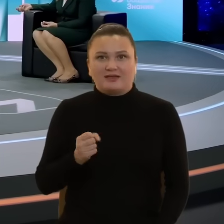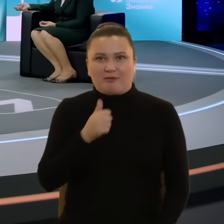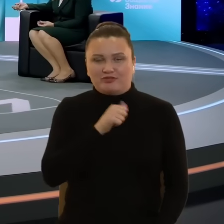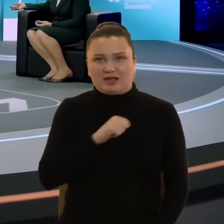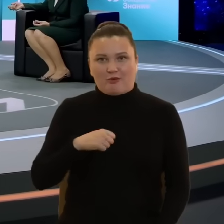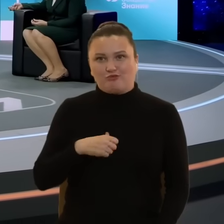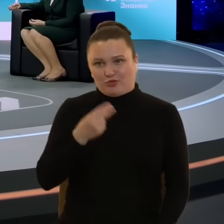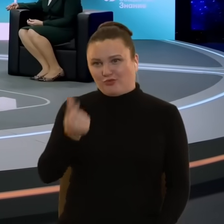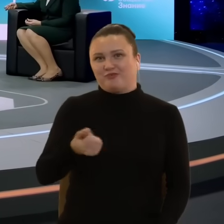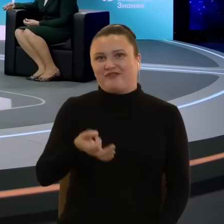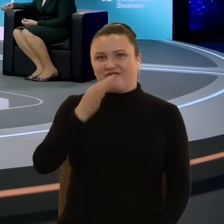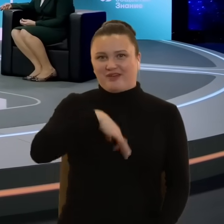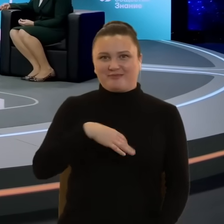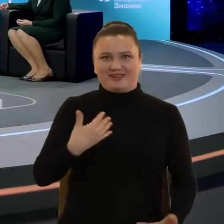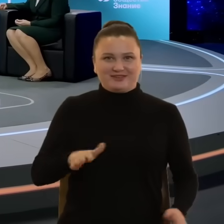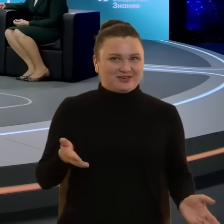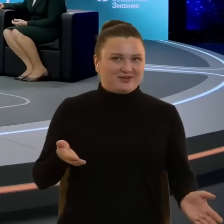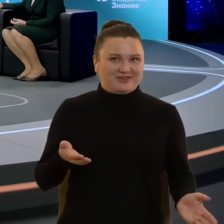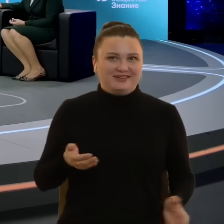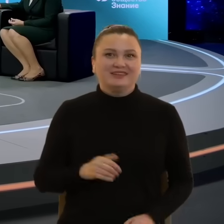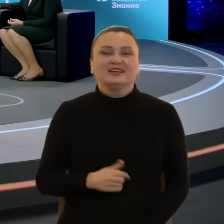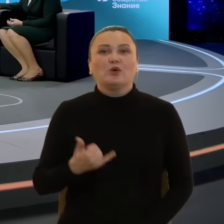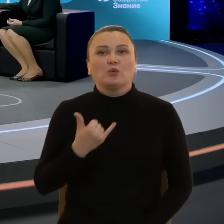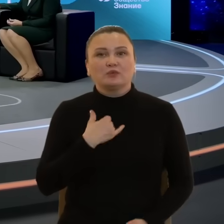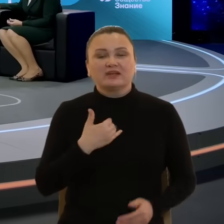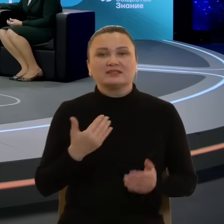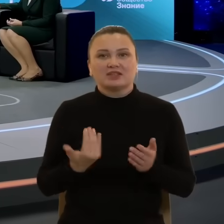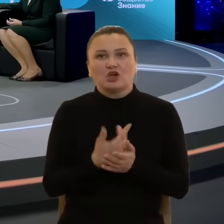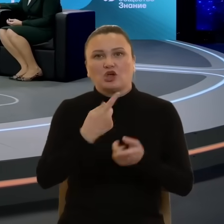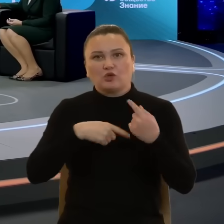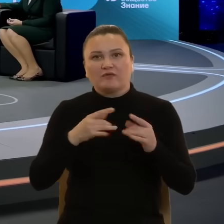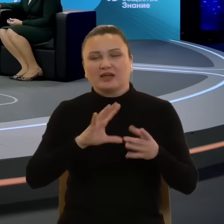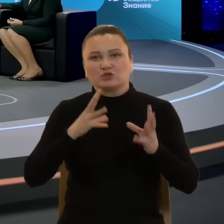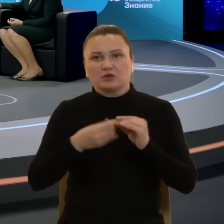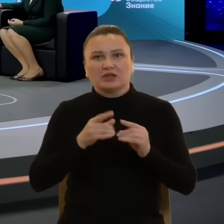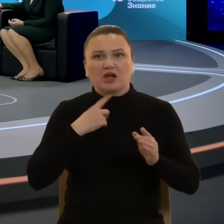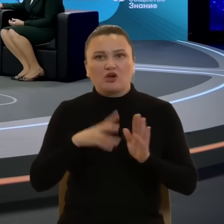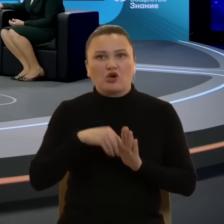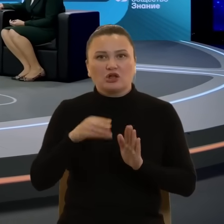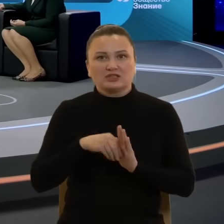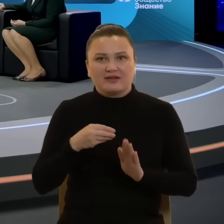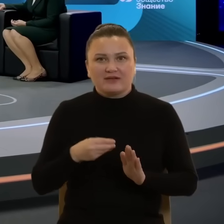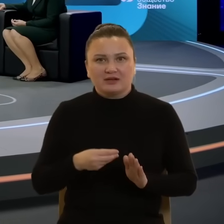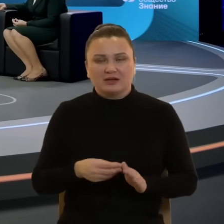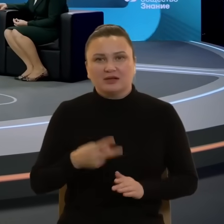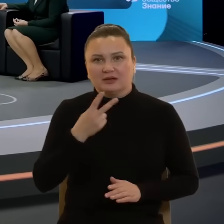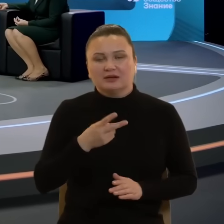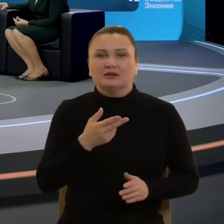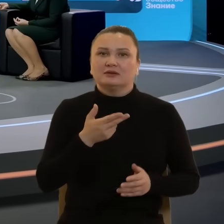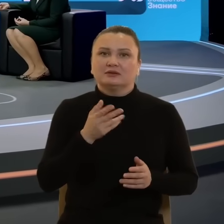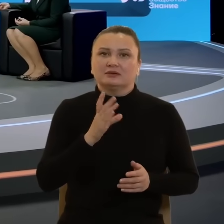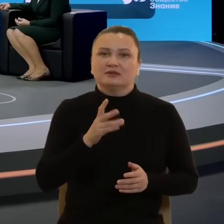купить, выпить и все. У нас, кстати, обновились результаты голосования. Мы спрашивали сегодня, пользуетесь ли вы антибиотиками